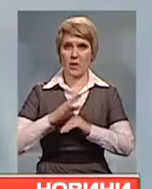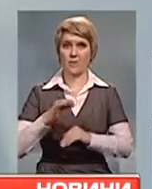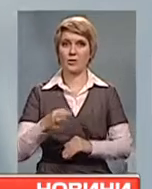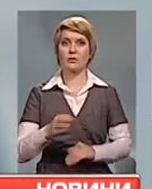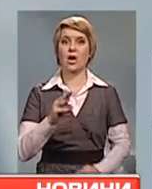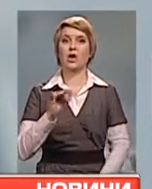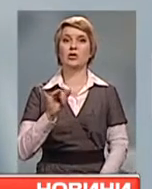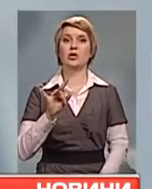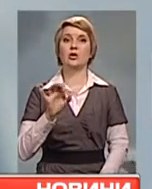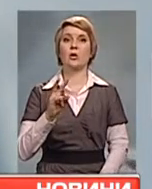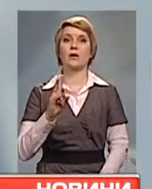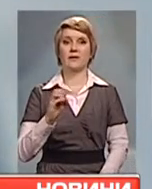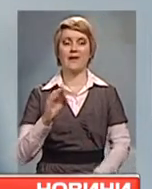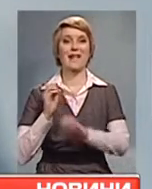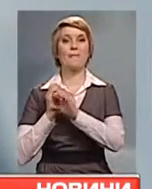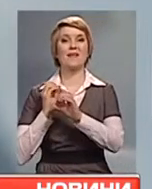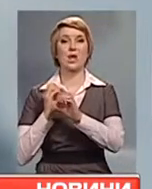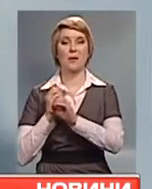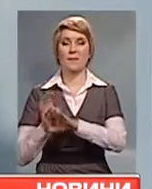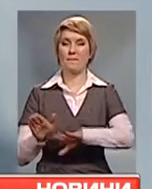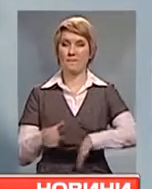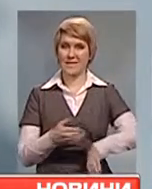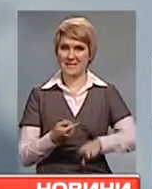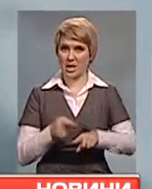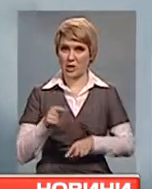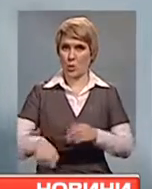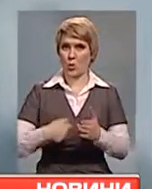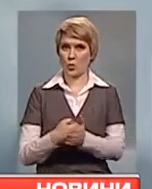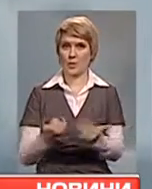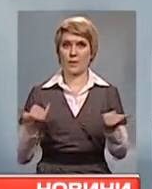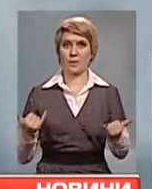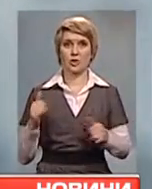Широкине, звідси вогонь з мінометів. Після цього і до теперішнього часу обстріл не зафіксовано.